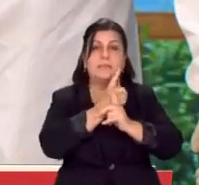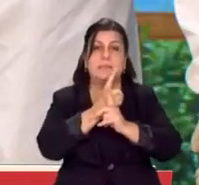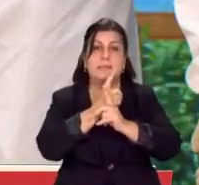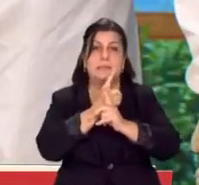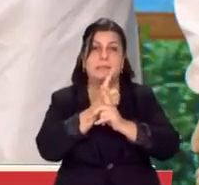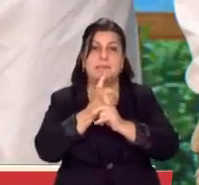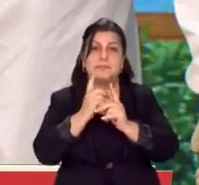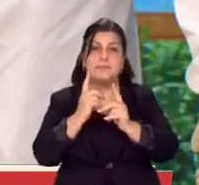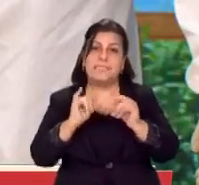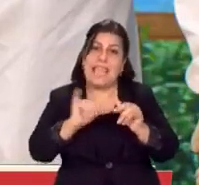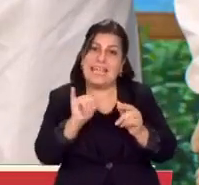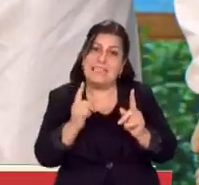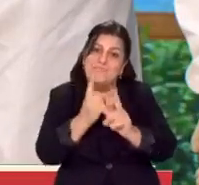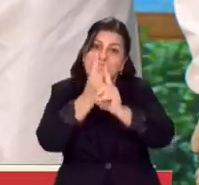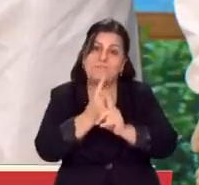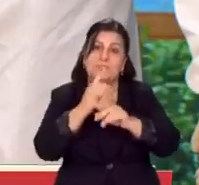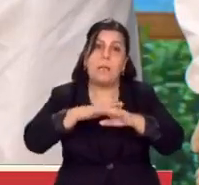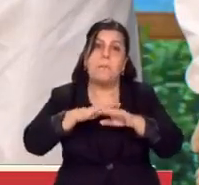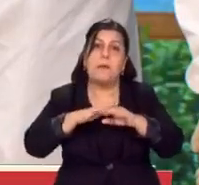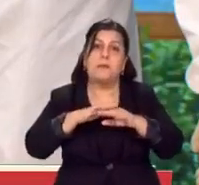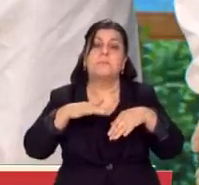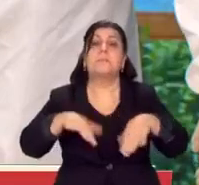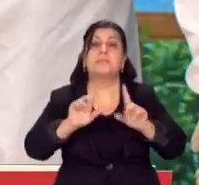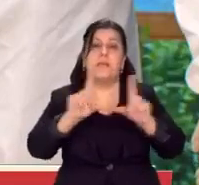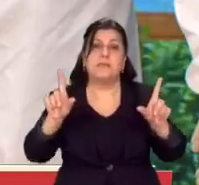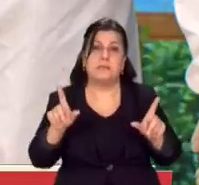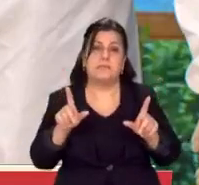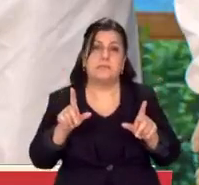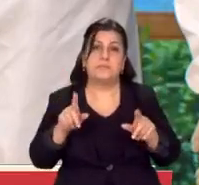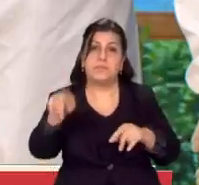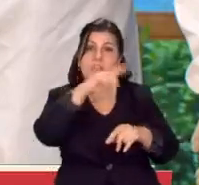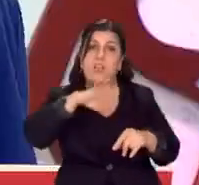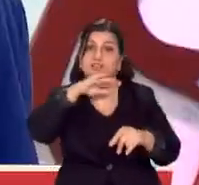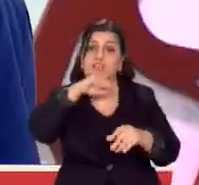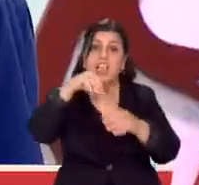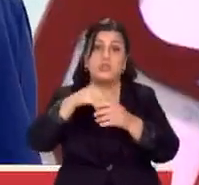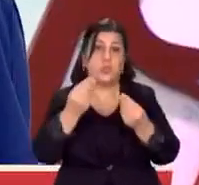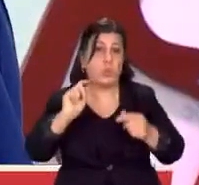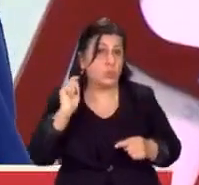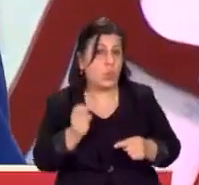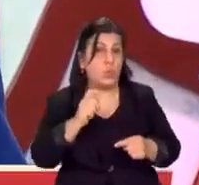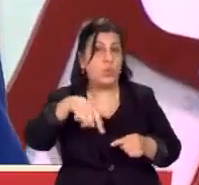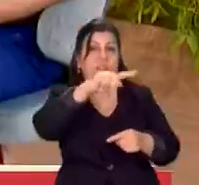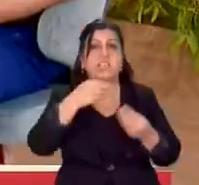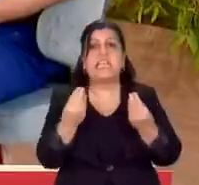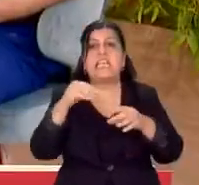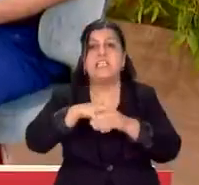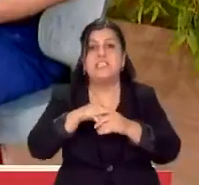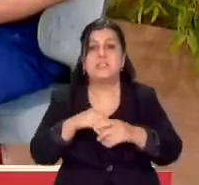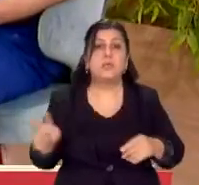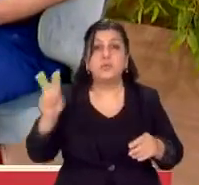azaltmak çok zor bir şey yaşlar için çok zor bir şey bu Ama gerçekten onları neyle için son olarak son